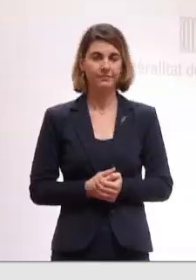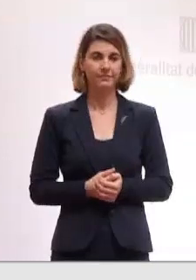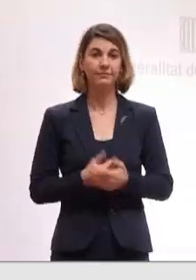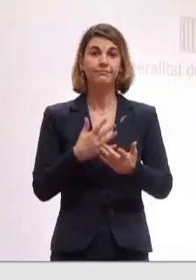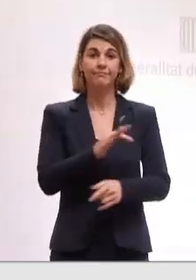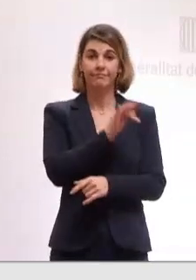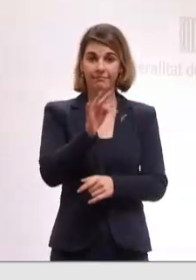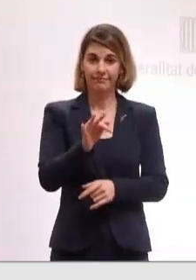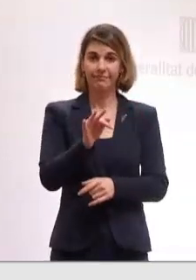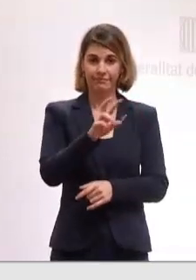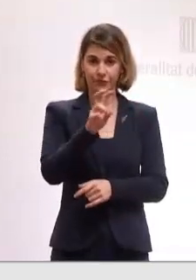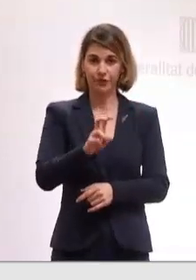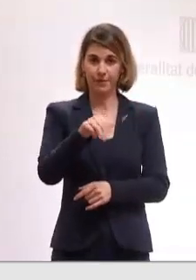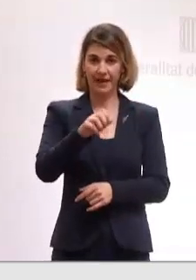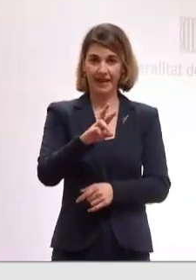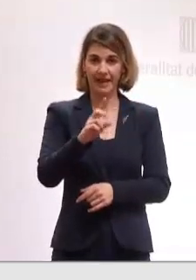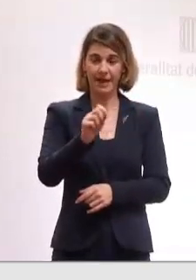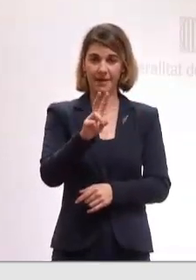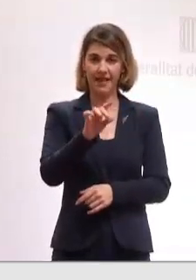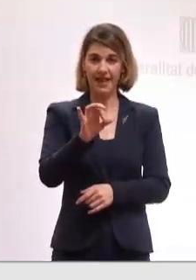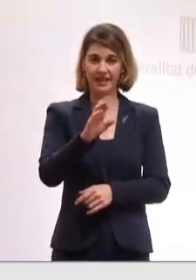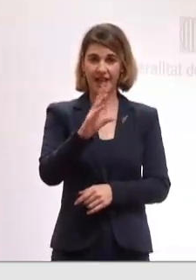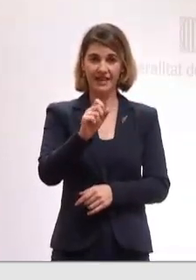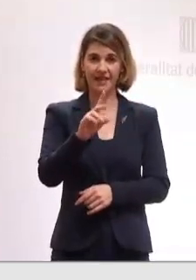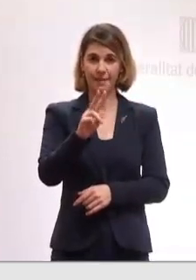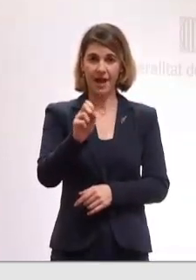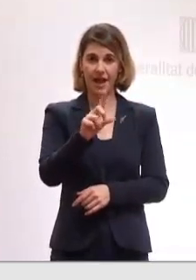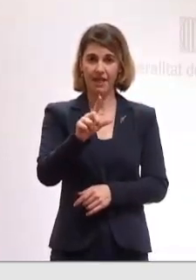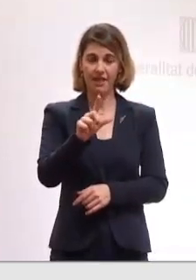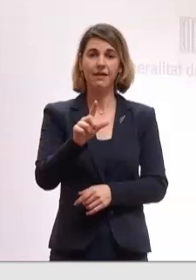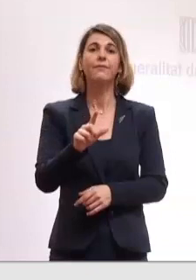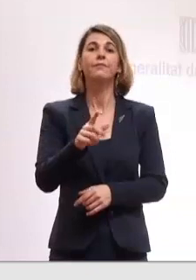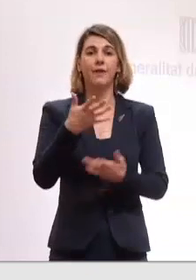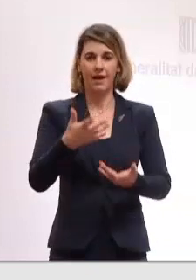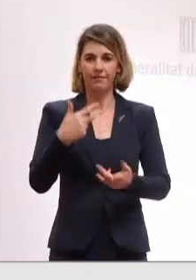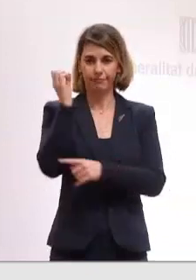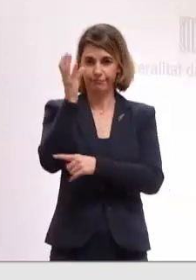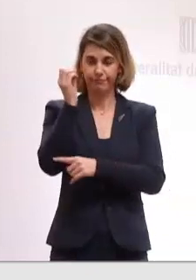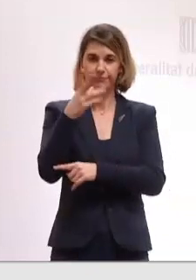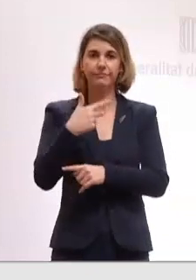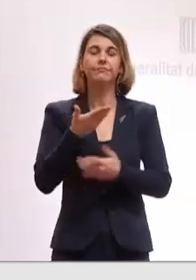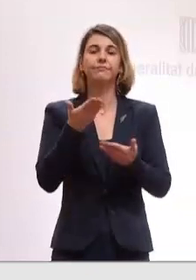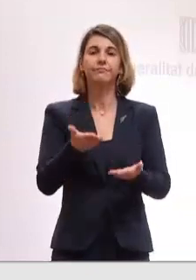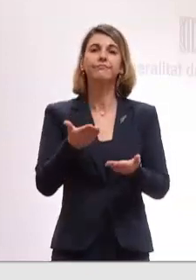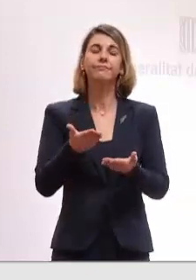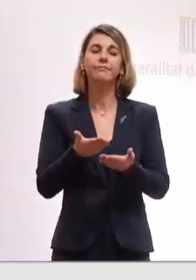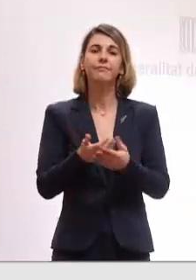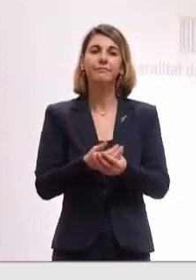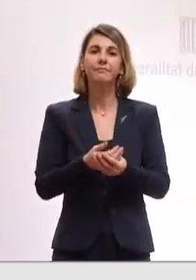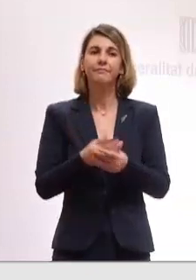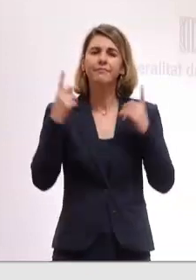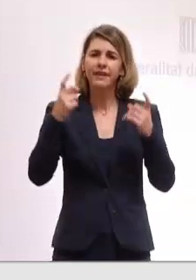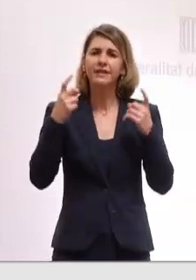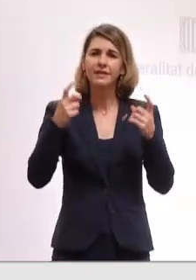Tot seguit, l'honorable senyor Josep Maria Vallès i Casadevall ens dirigirà unes paraules i exposarà la ponència